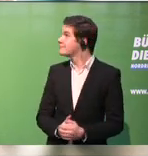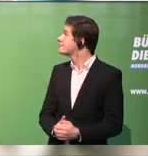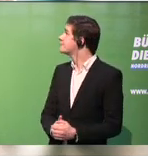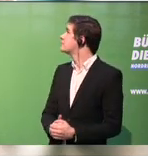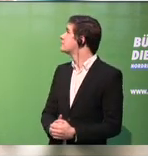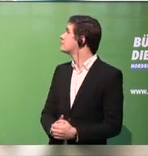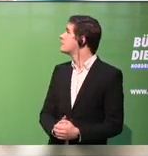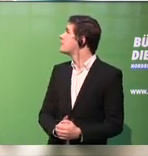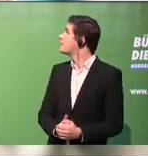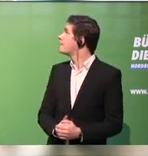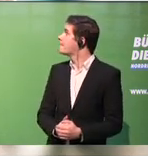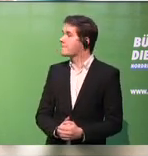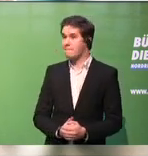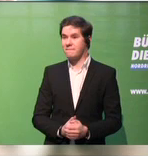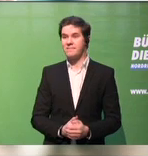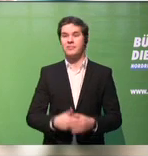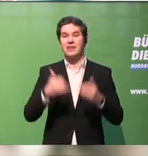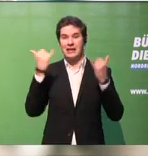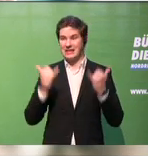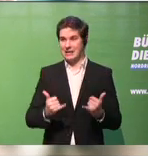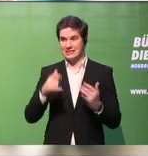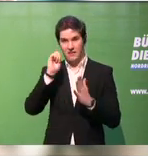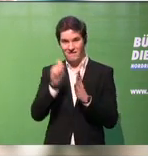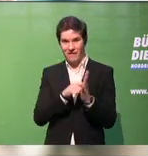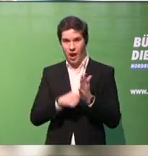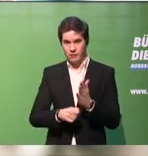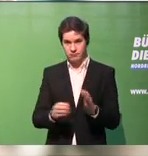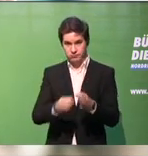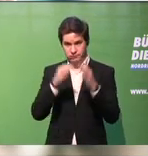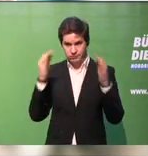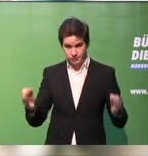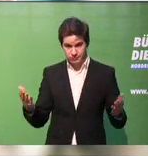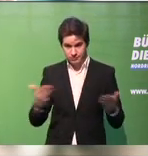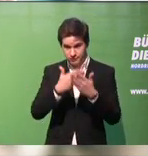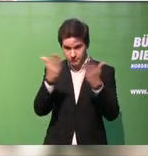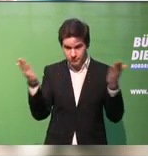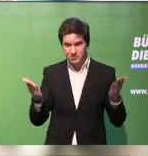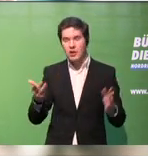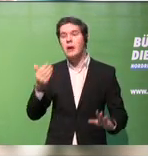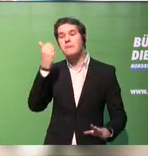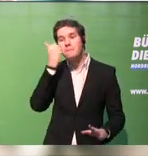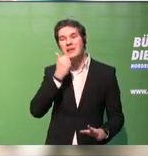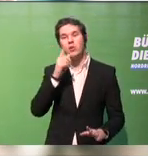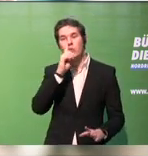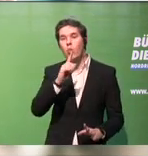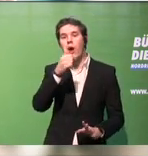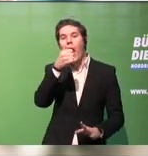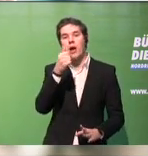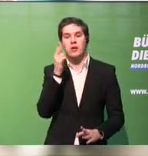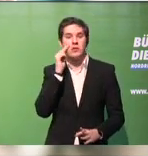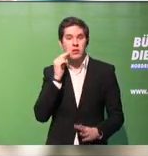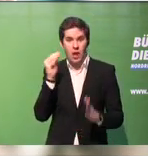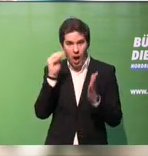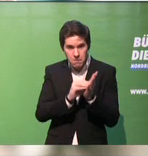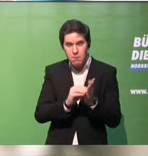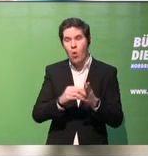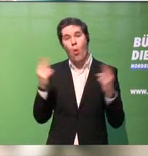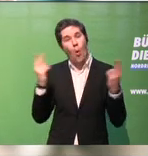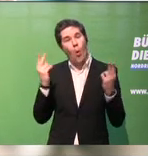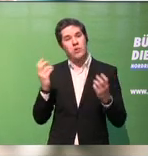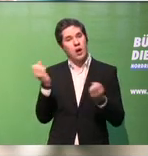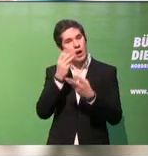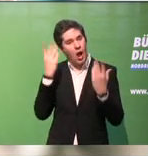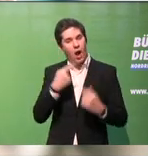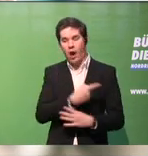ich hiermit den Wahlgang, nochmal verbunden mit der Bitte, einen Namen oder eine klare Entscheidung bei